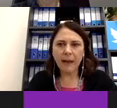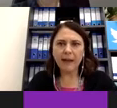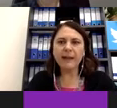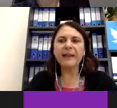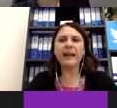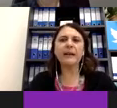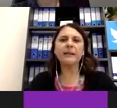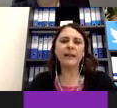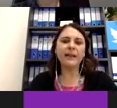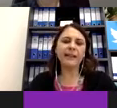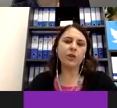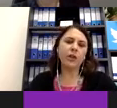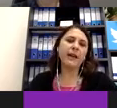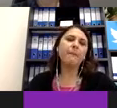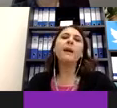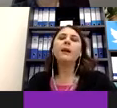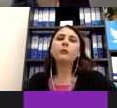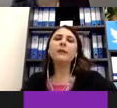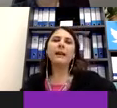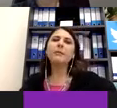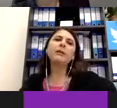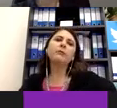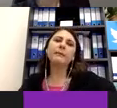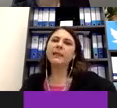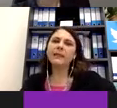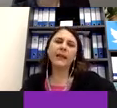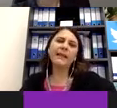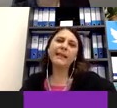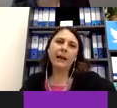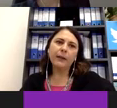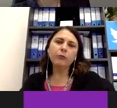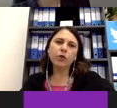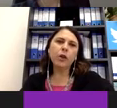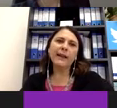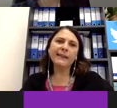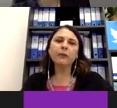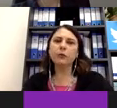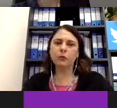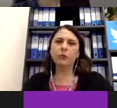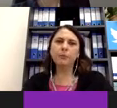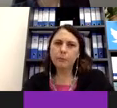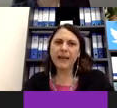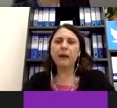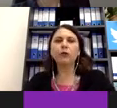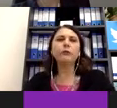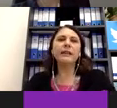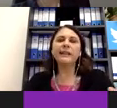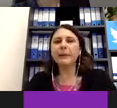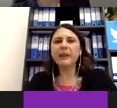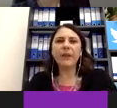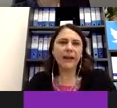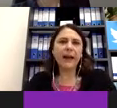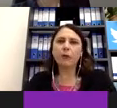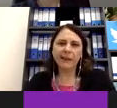la Campania e la eh e la Sicilia. Tuttavia nel momento in cui siamo andati ad analizzare tutto ciò che era stato eh pubblicato sui